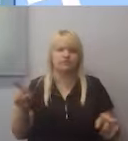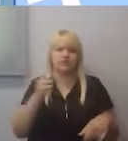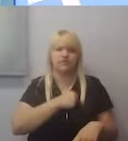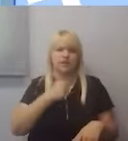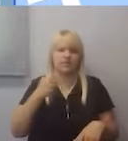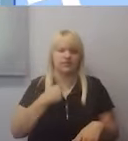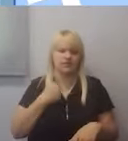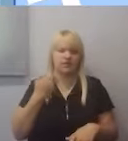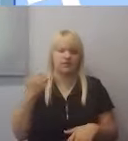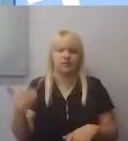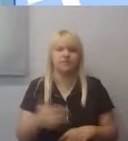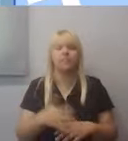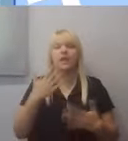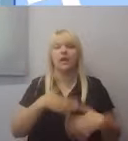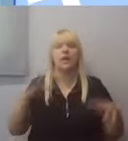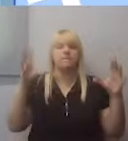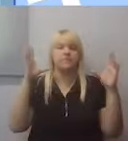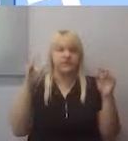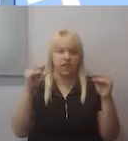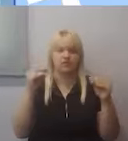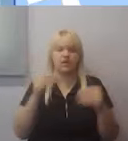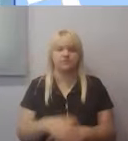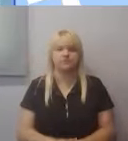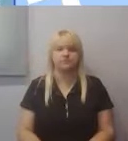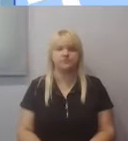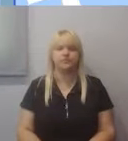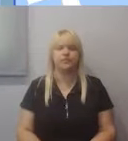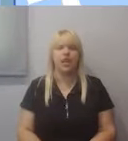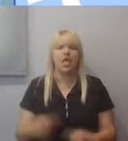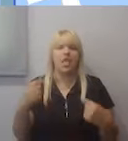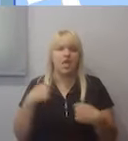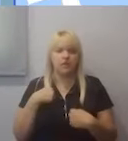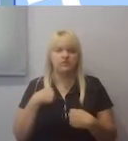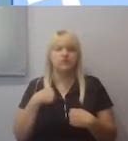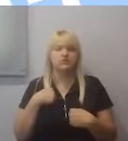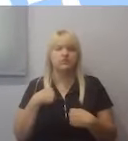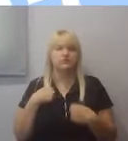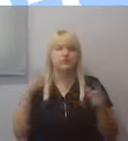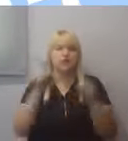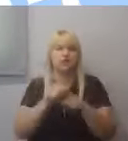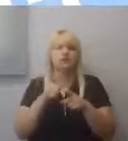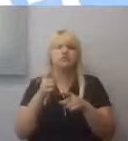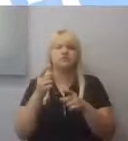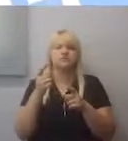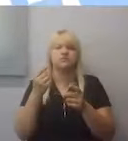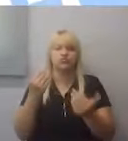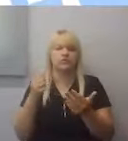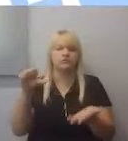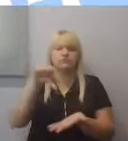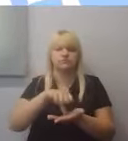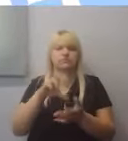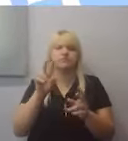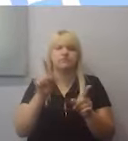jā labs vakars es esmu arī šodien pieteikts ka valsts